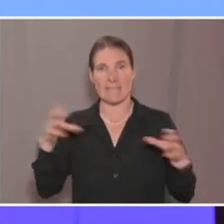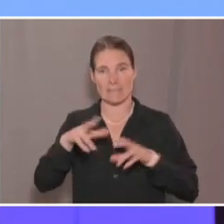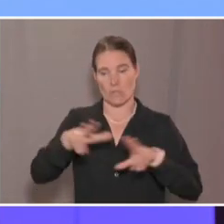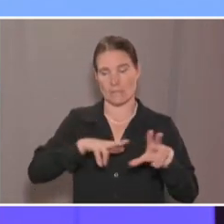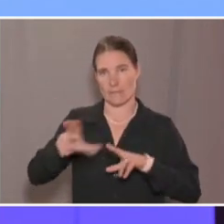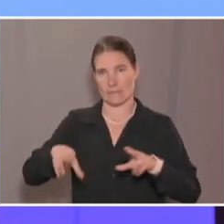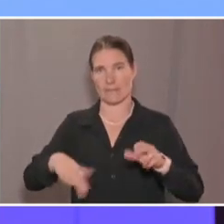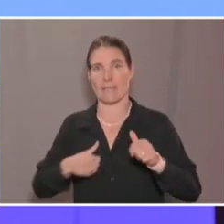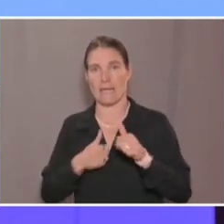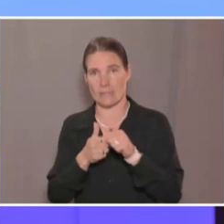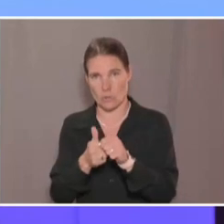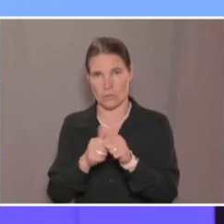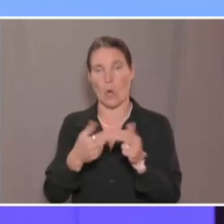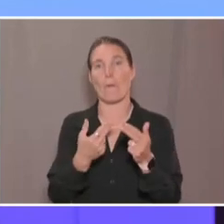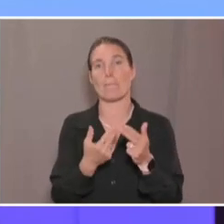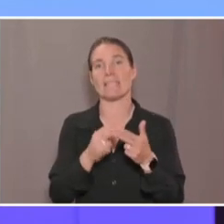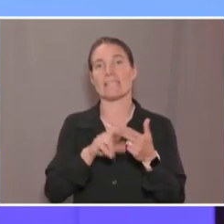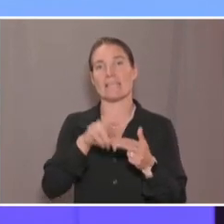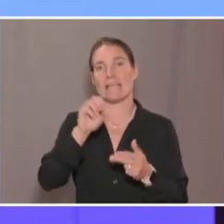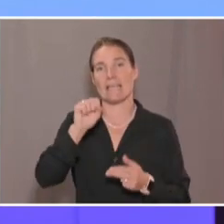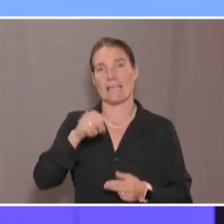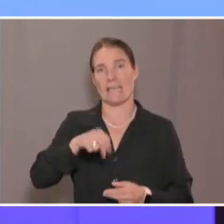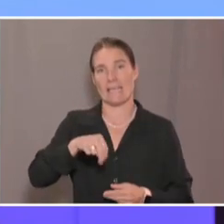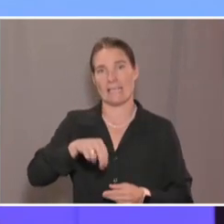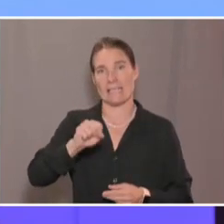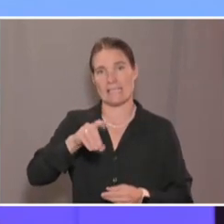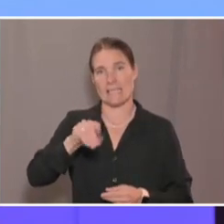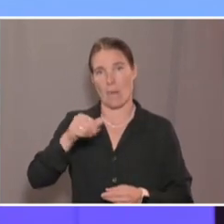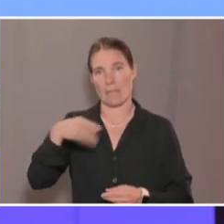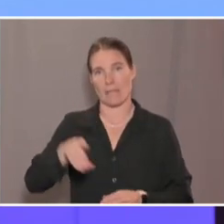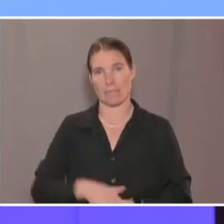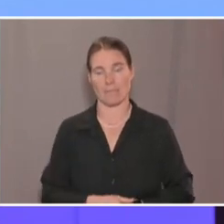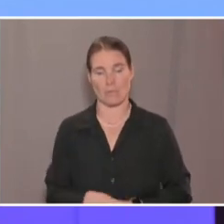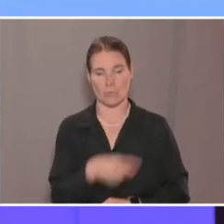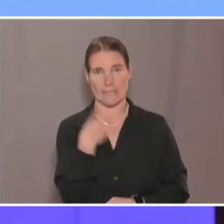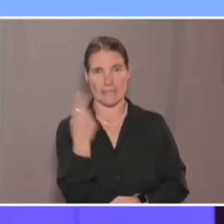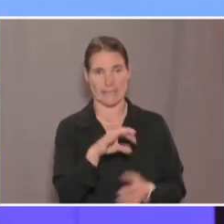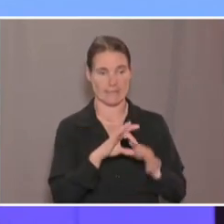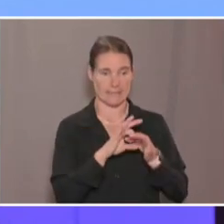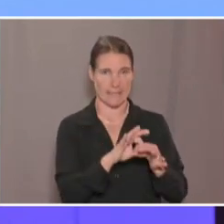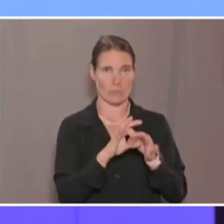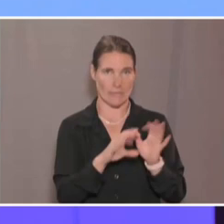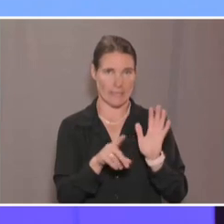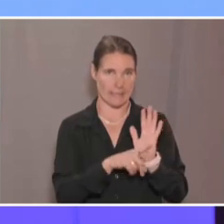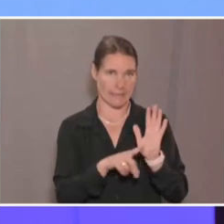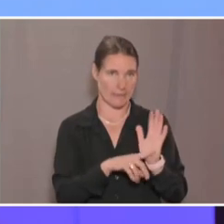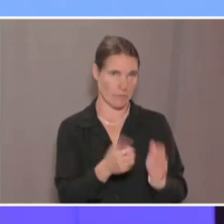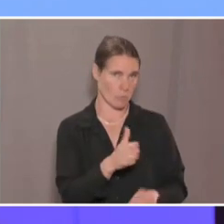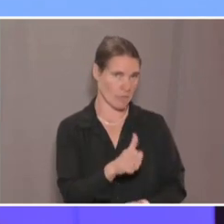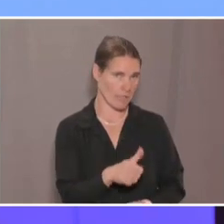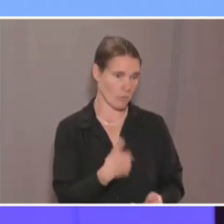und wurde auch Mitglied der NSDAP. Obwohl die Kreisleitung eine negative Beurteilung